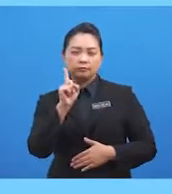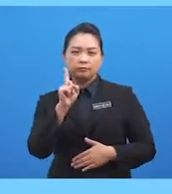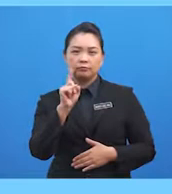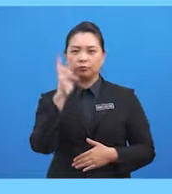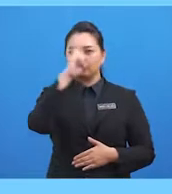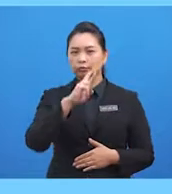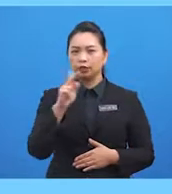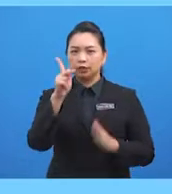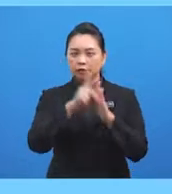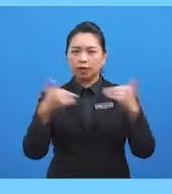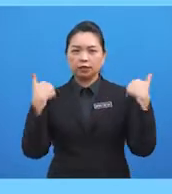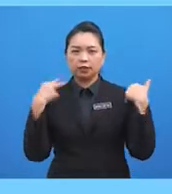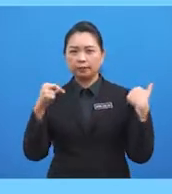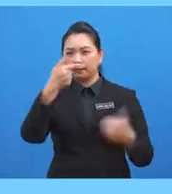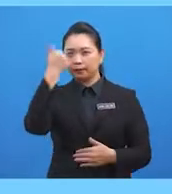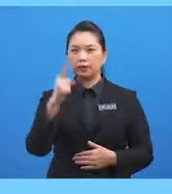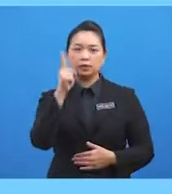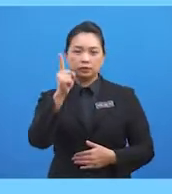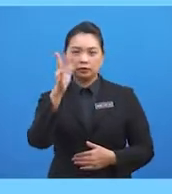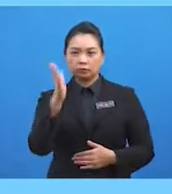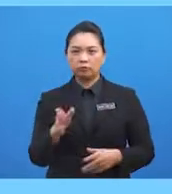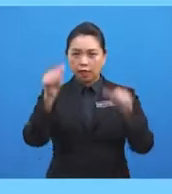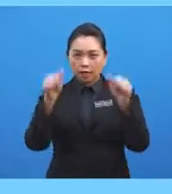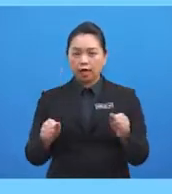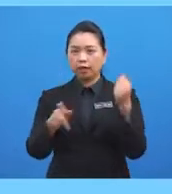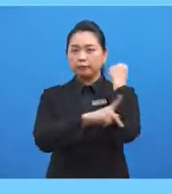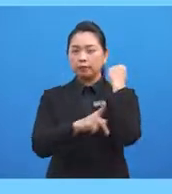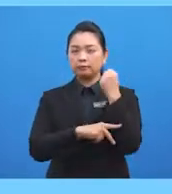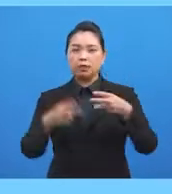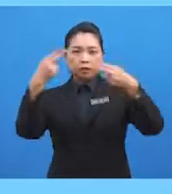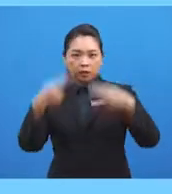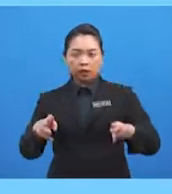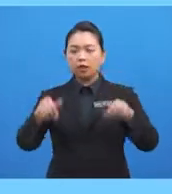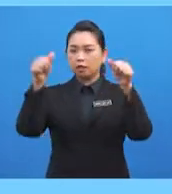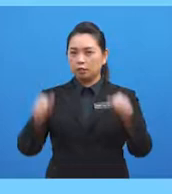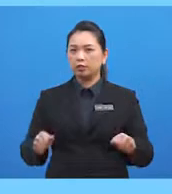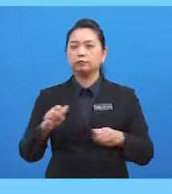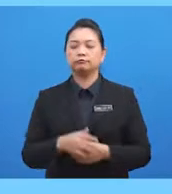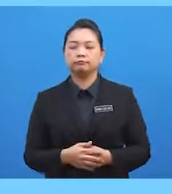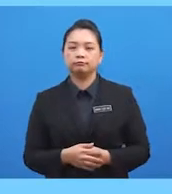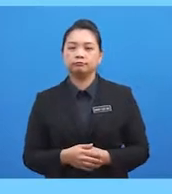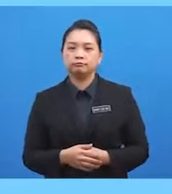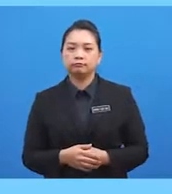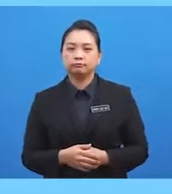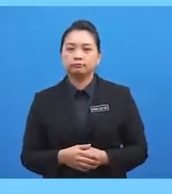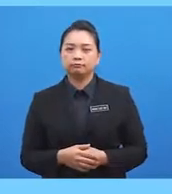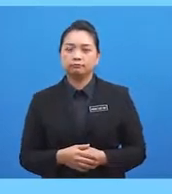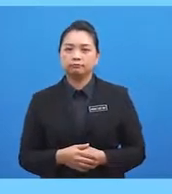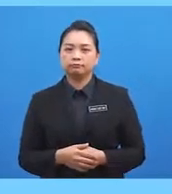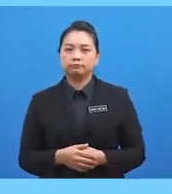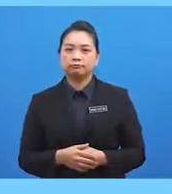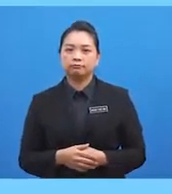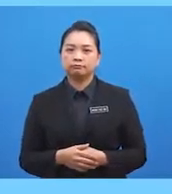manakah merupakan keadaan yang menyebabkan seseorang ahli parlimen hilang kelayakan?